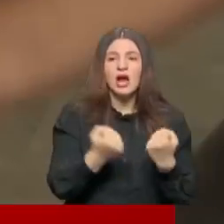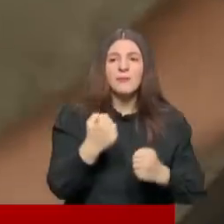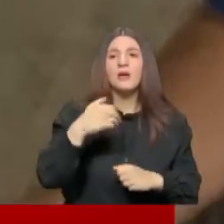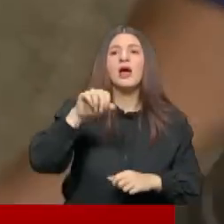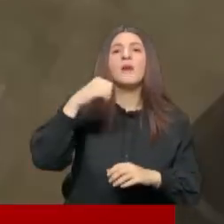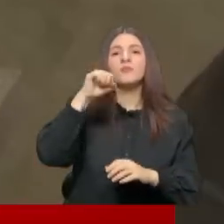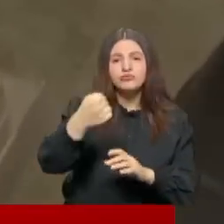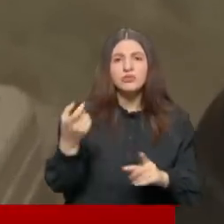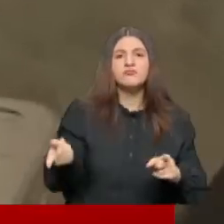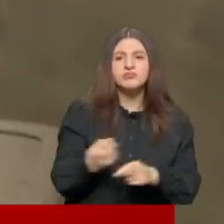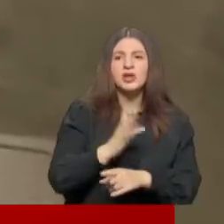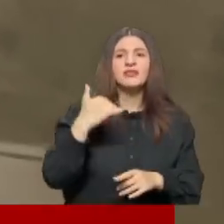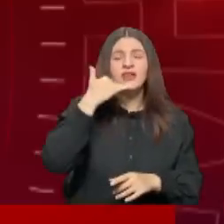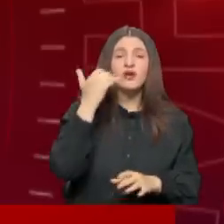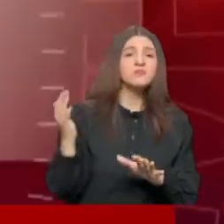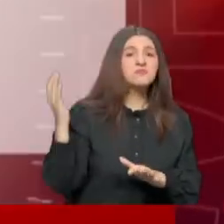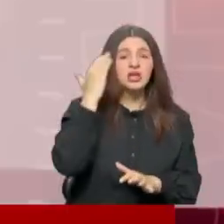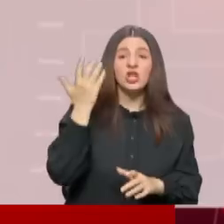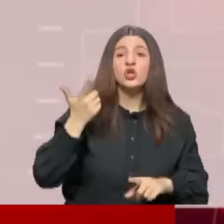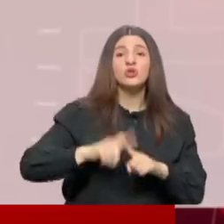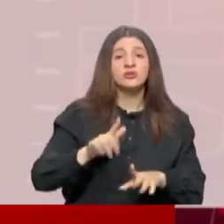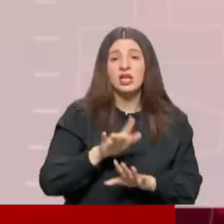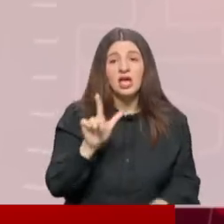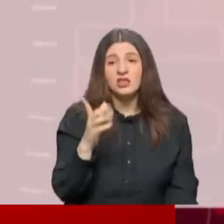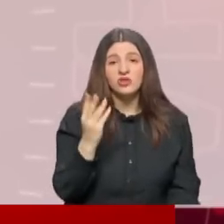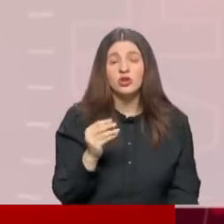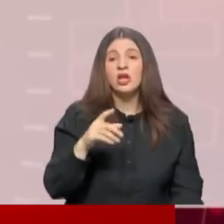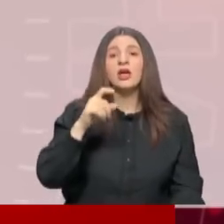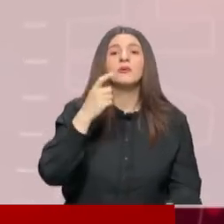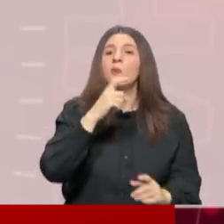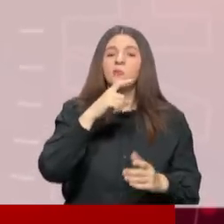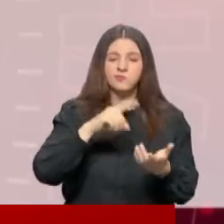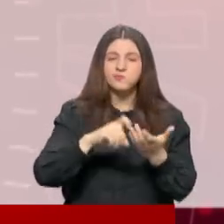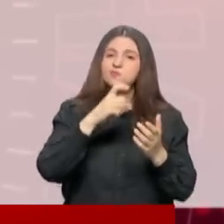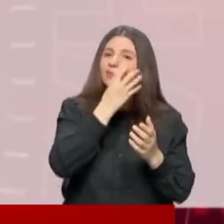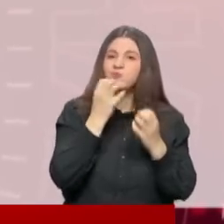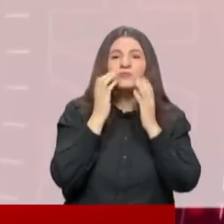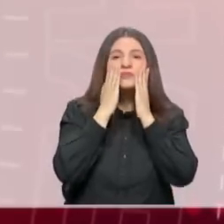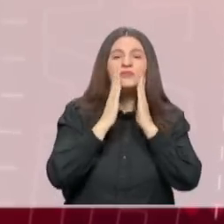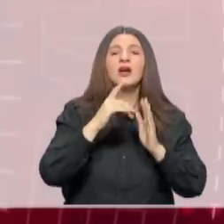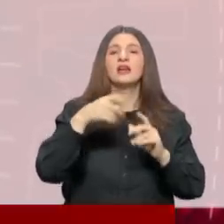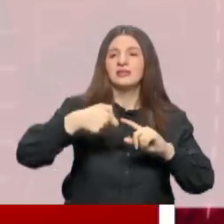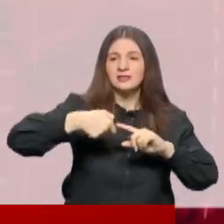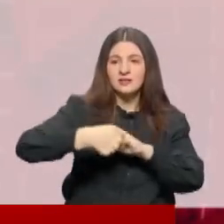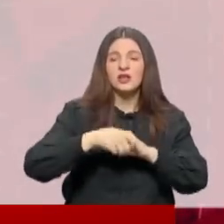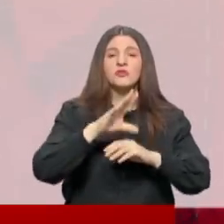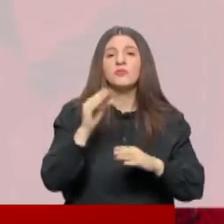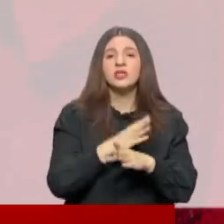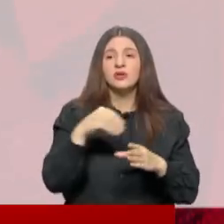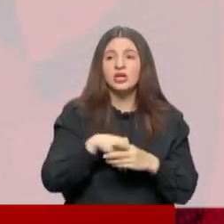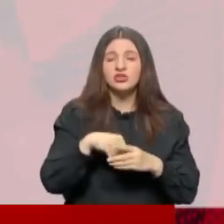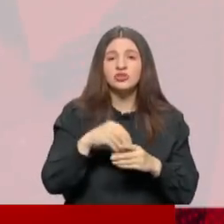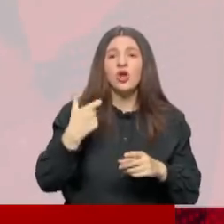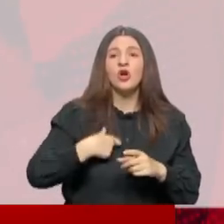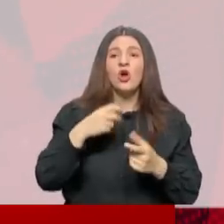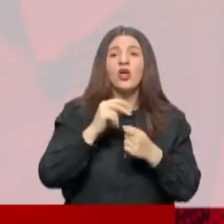beyaz eşya, cep telefonu başta olmak üzere lüks değil ihtiyaç olan tıraş köpüğünden tırnak makasına kadar birçok ürün için